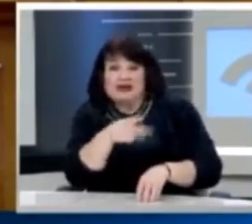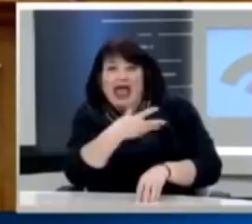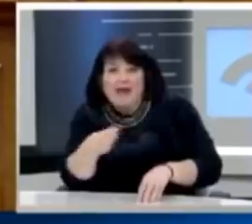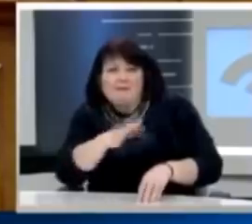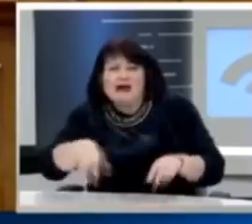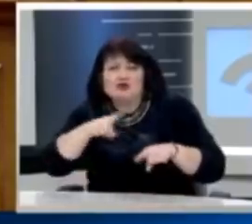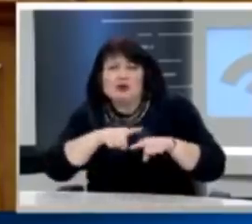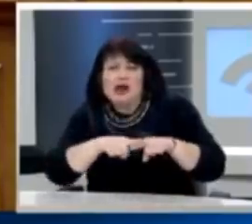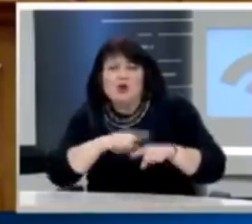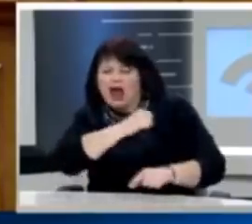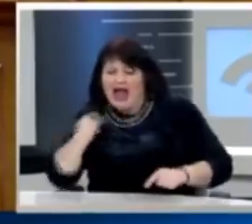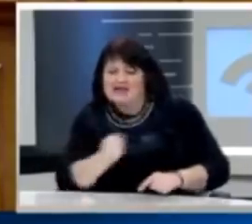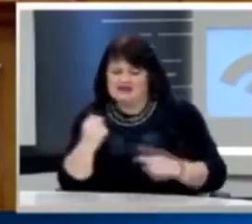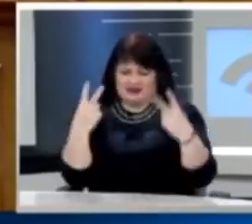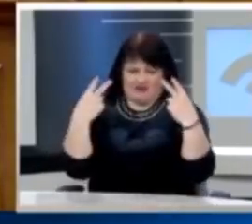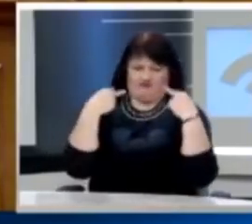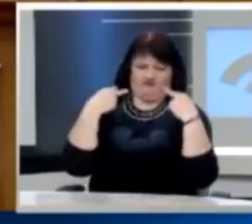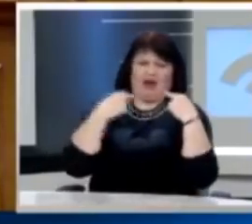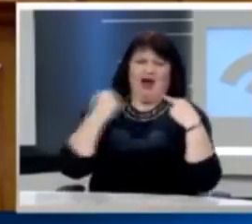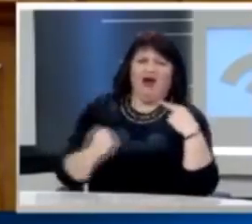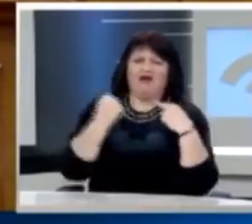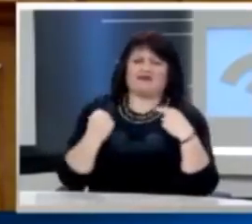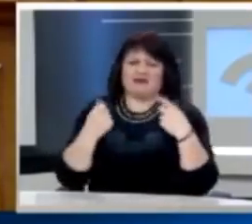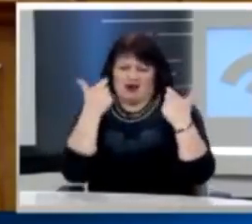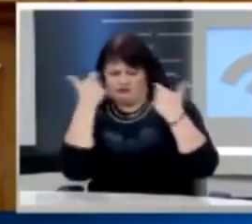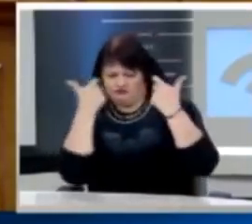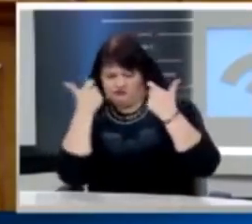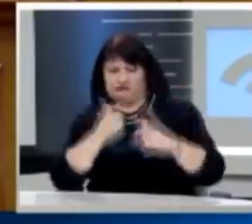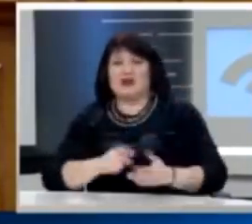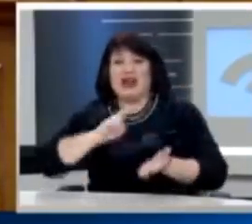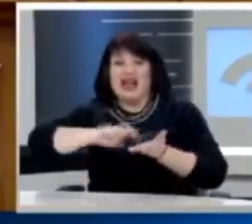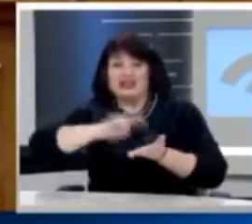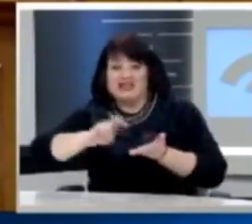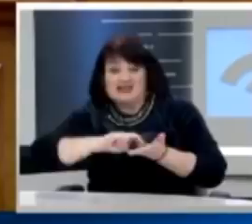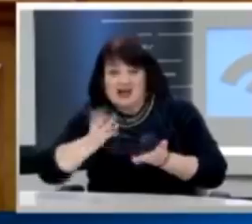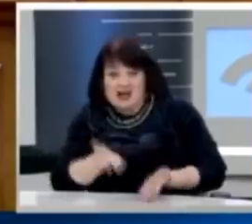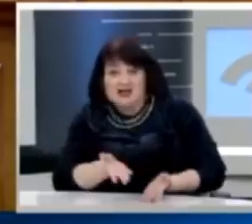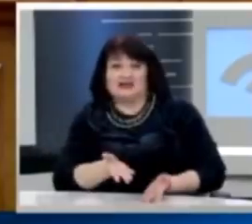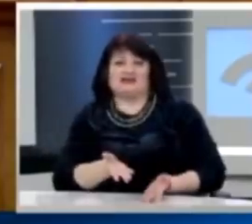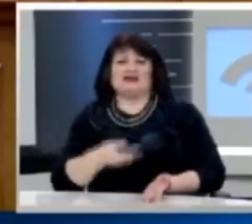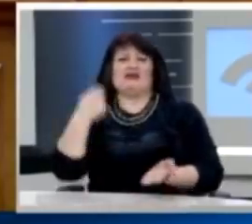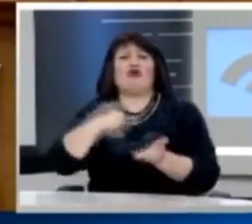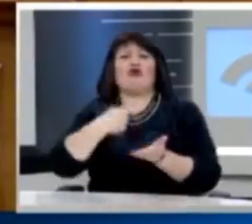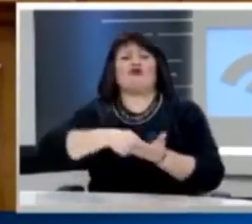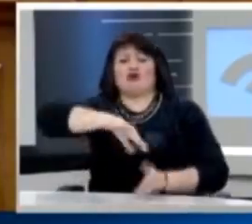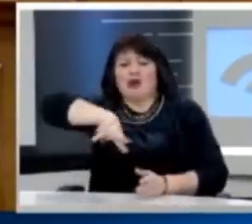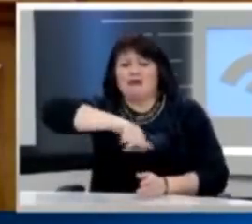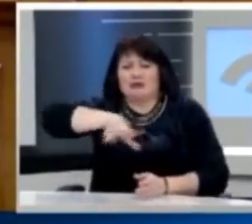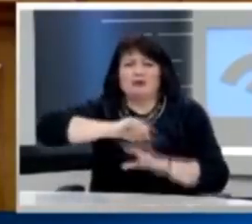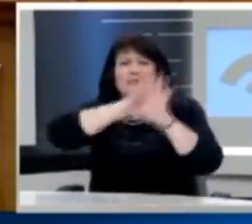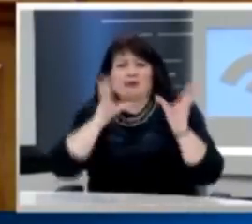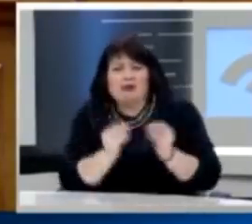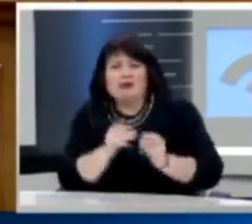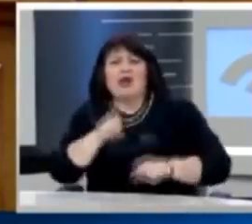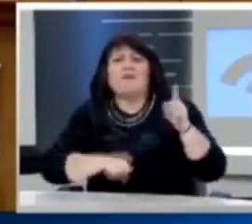ασφικτική επιτροπία και η αύξηση των ληξιπρόθεσμων οφειλών και κατασχέσεων και η ένταση της φορολιστίας και η γενίκευση